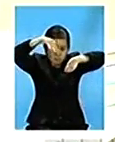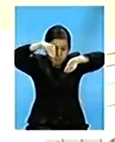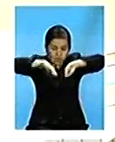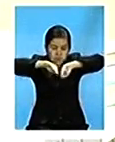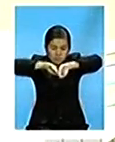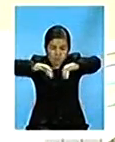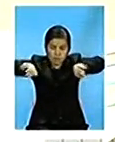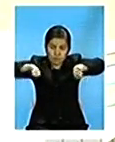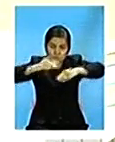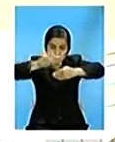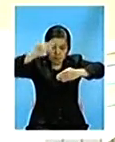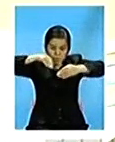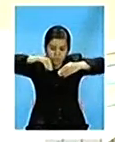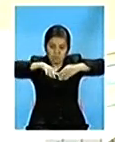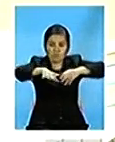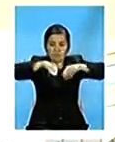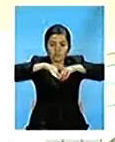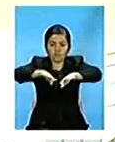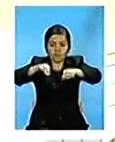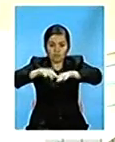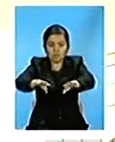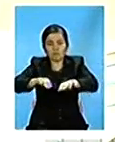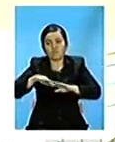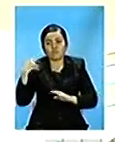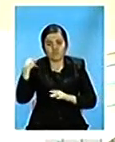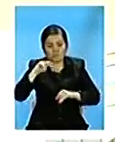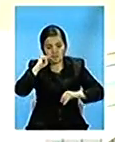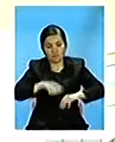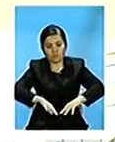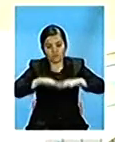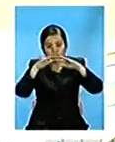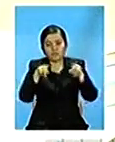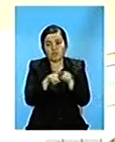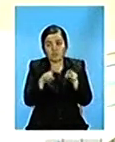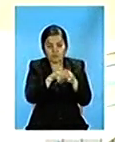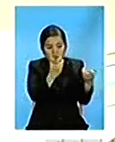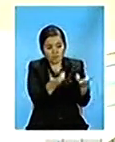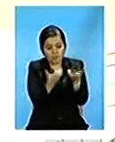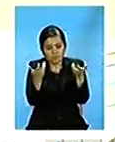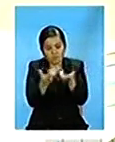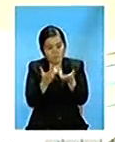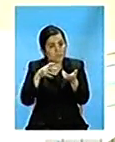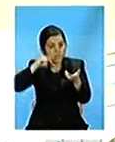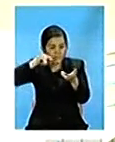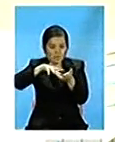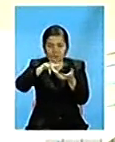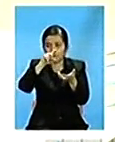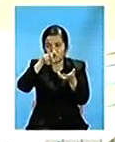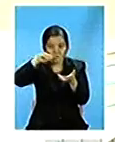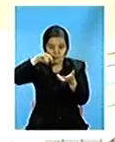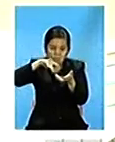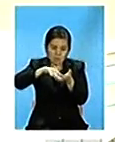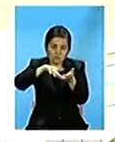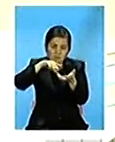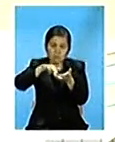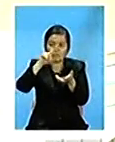ไม่ทันครับแล้วก็ขยะผักตบชวาขวางน้ำ ท